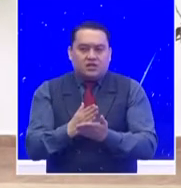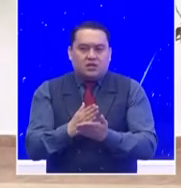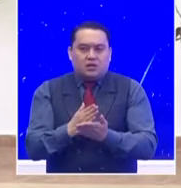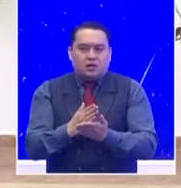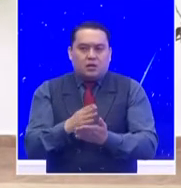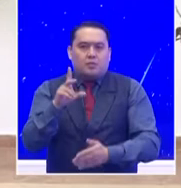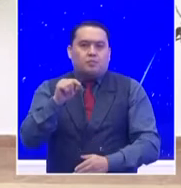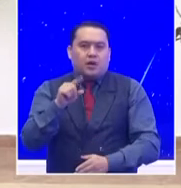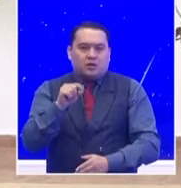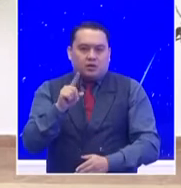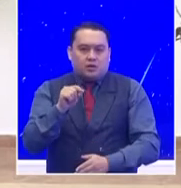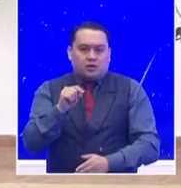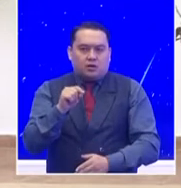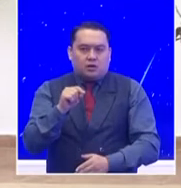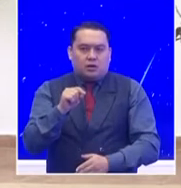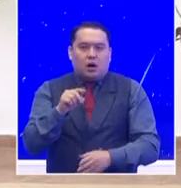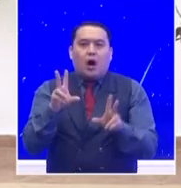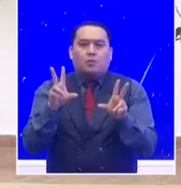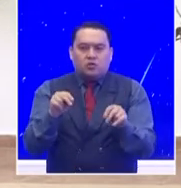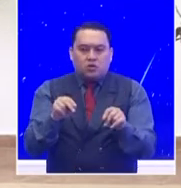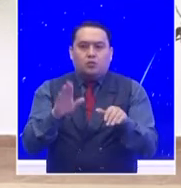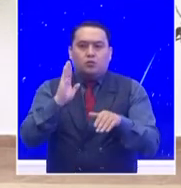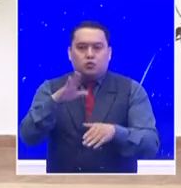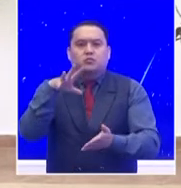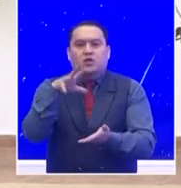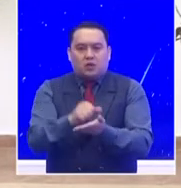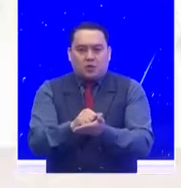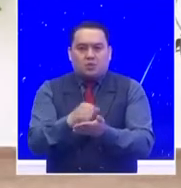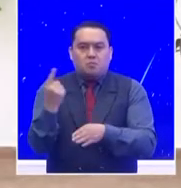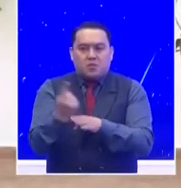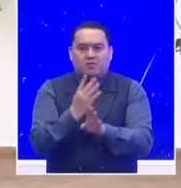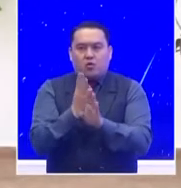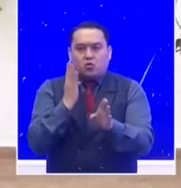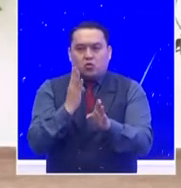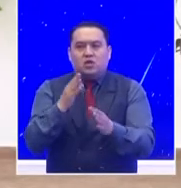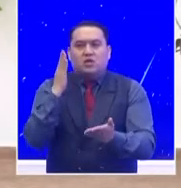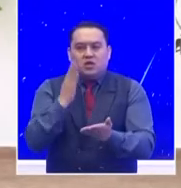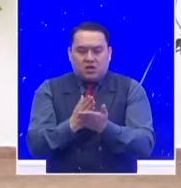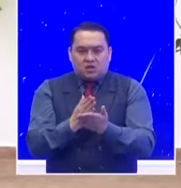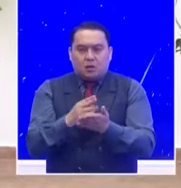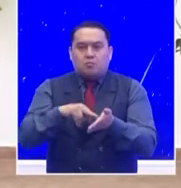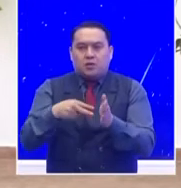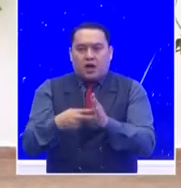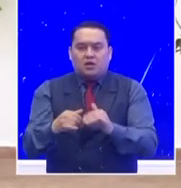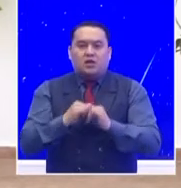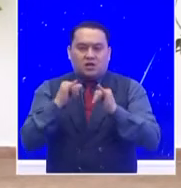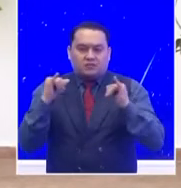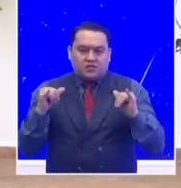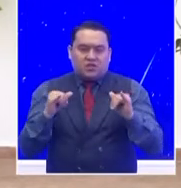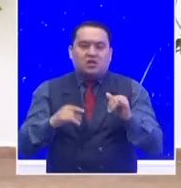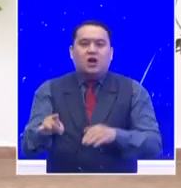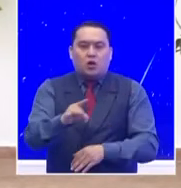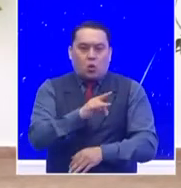я понедельник обещал, будем заниматься. В первую очередь конкретно есть план развития района,